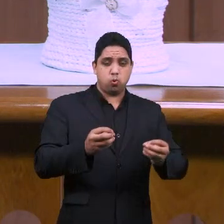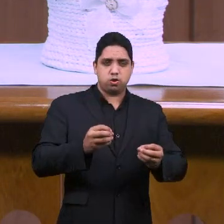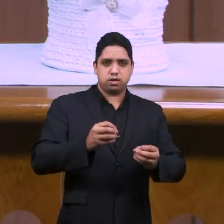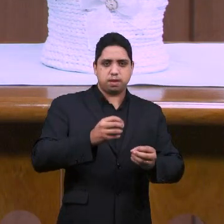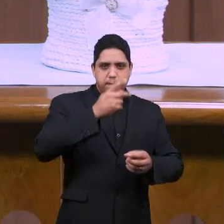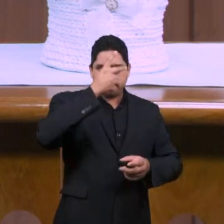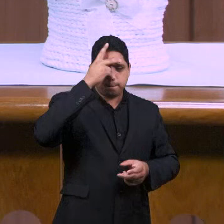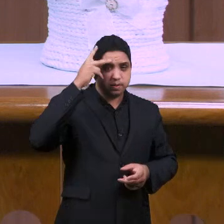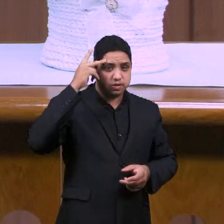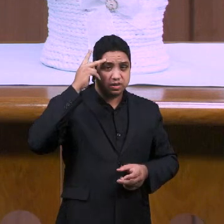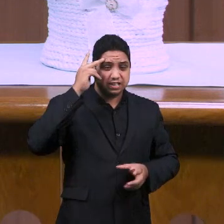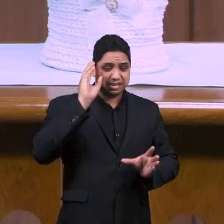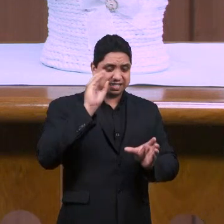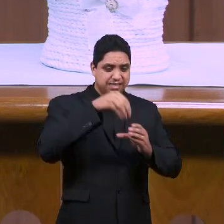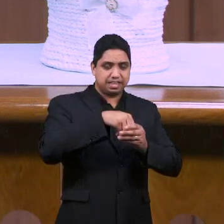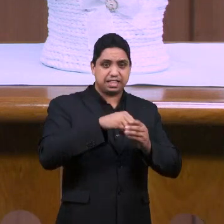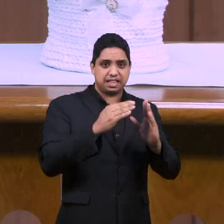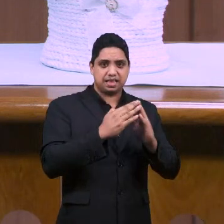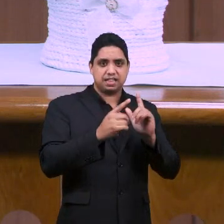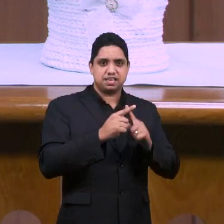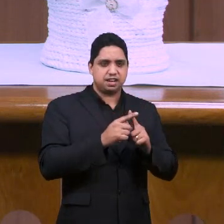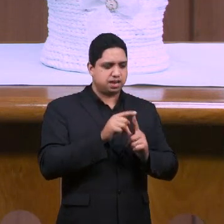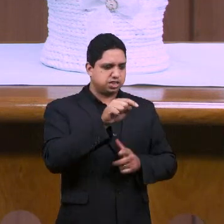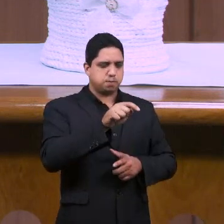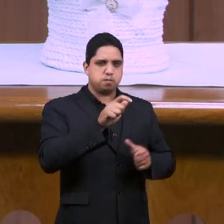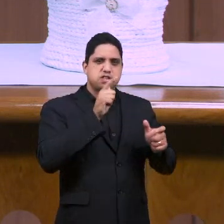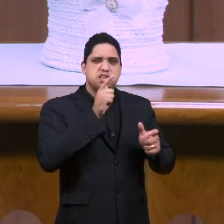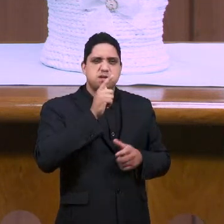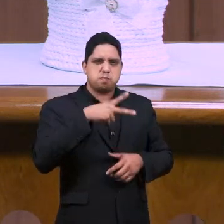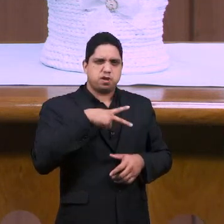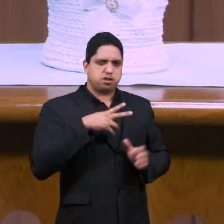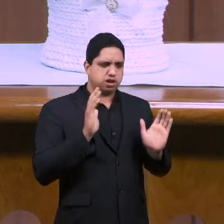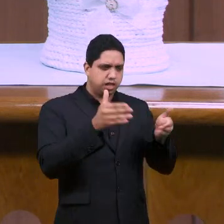que toutes les personnes de cette église